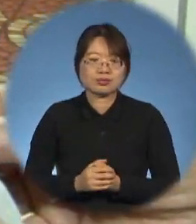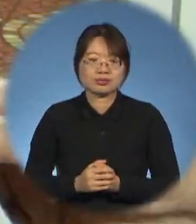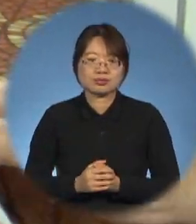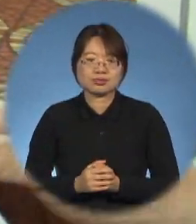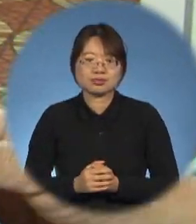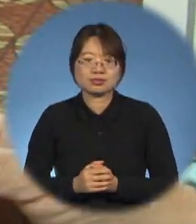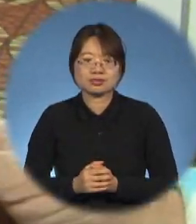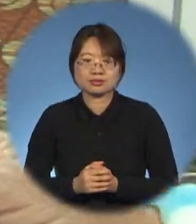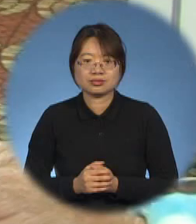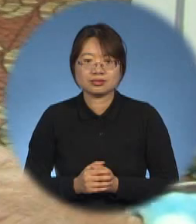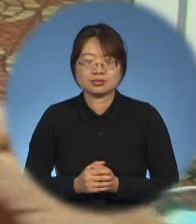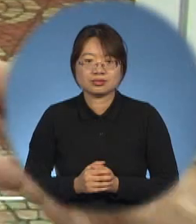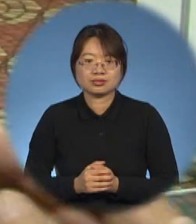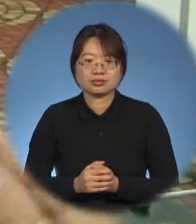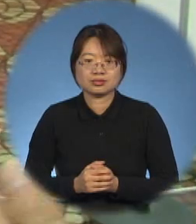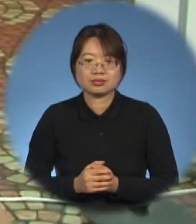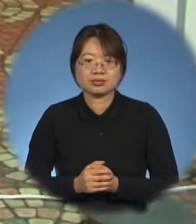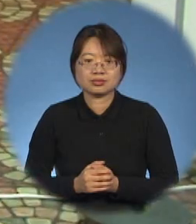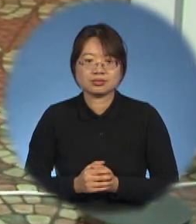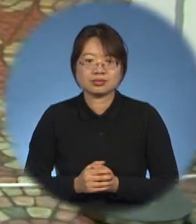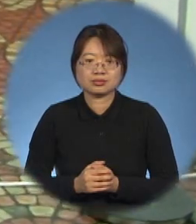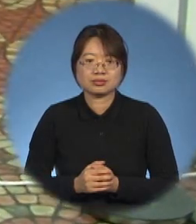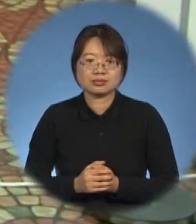그리구 요구해야 주장